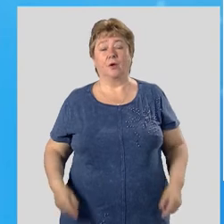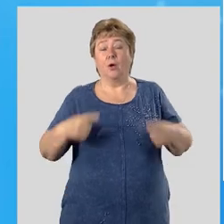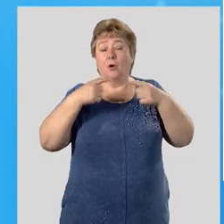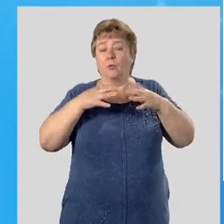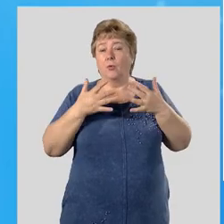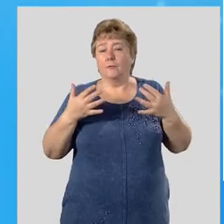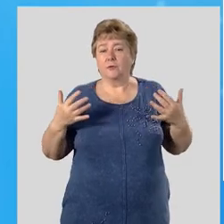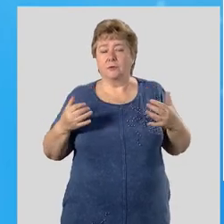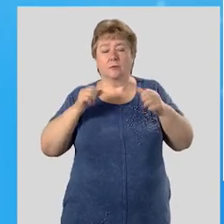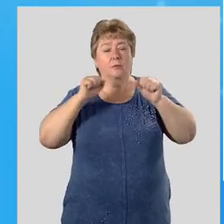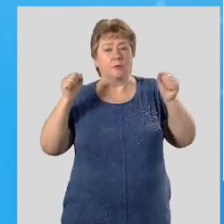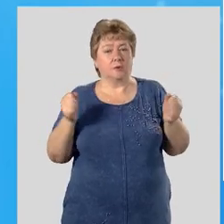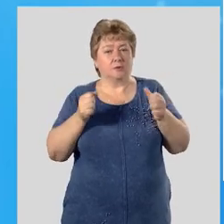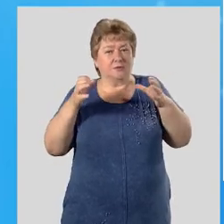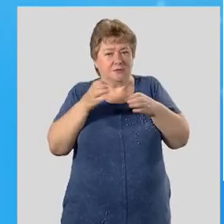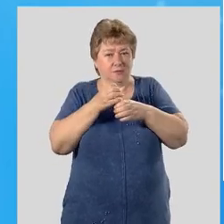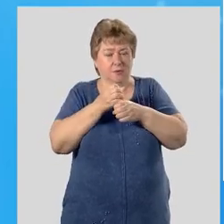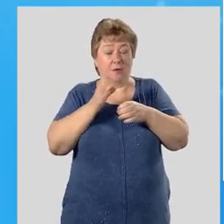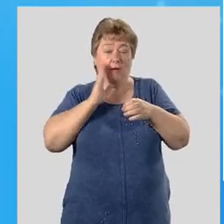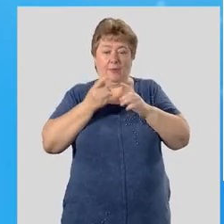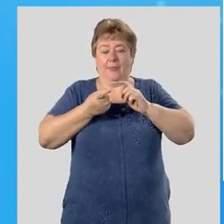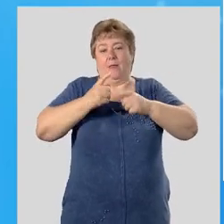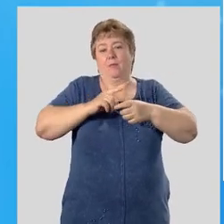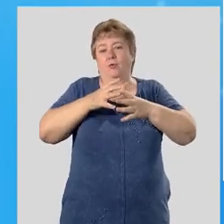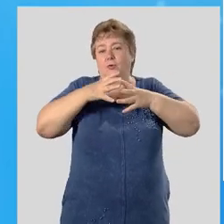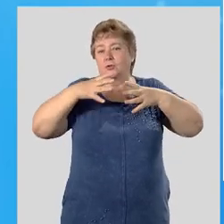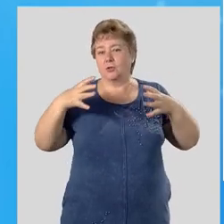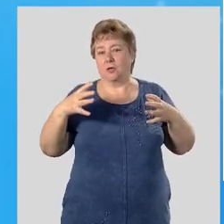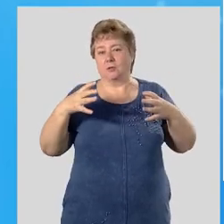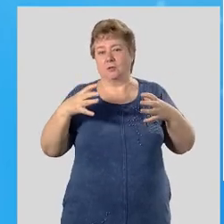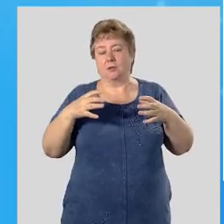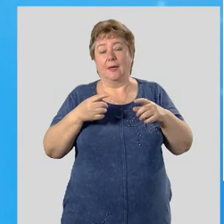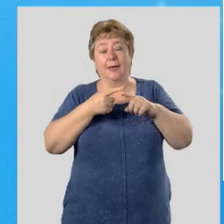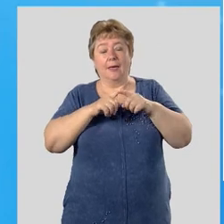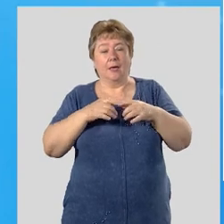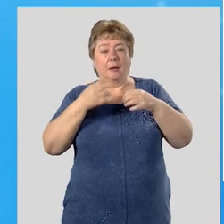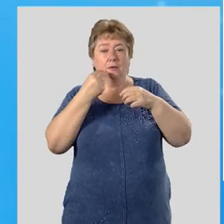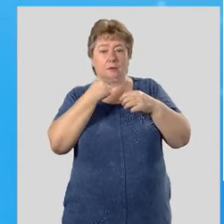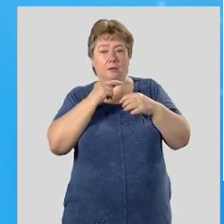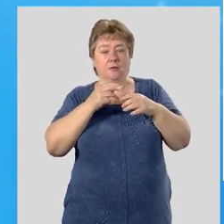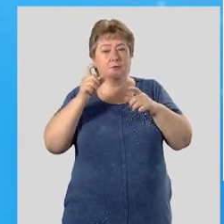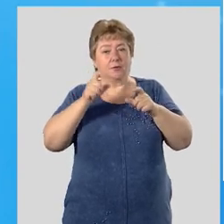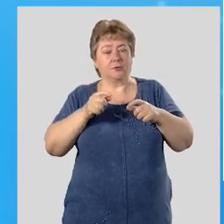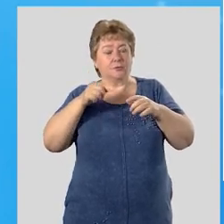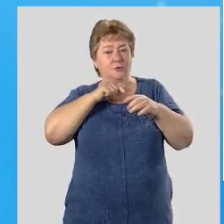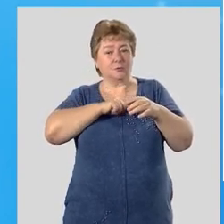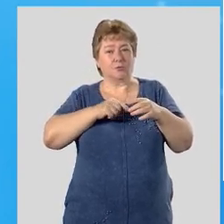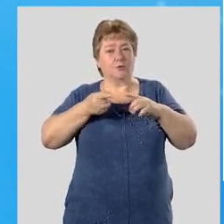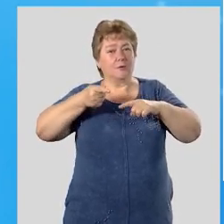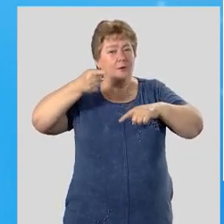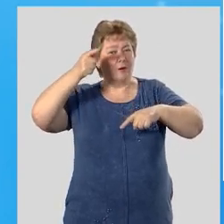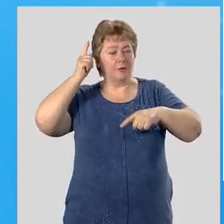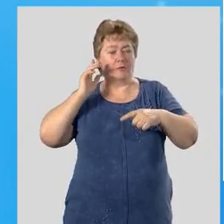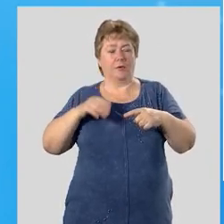Любое вещество при охлаждении сжимается, а вода, наоборот, расширяется. Это уникальное свойство люди научились использовать еще в